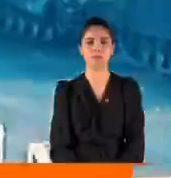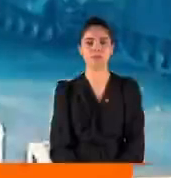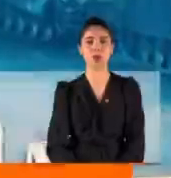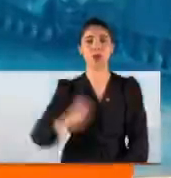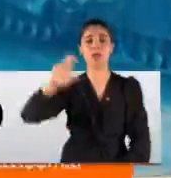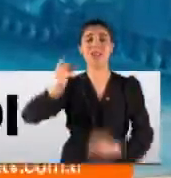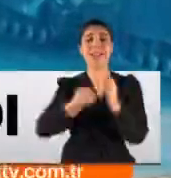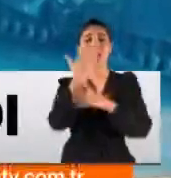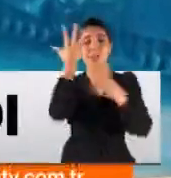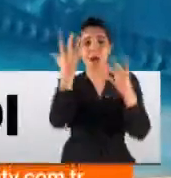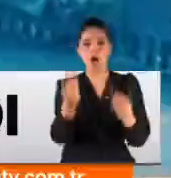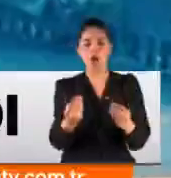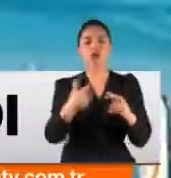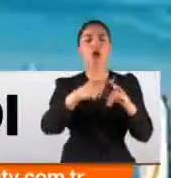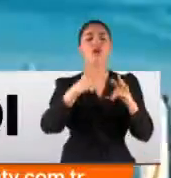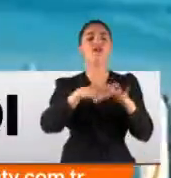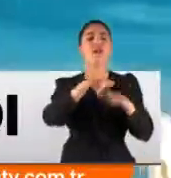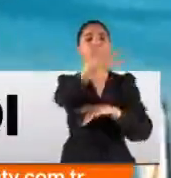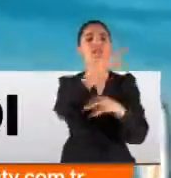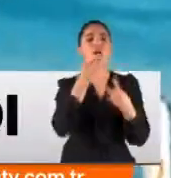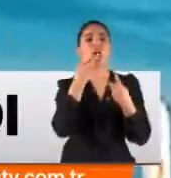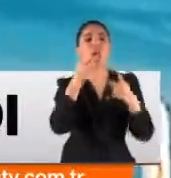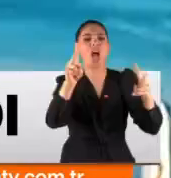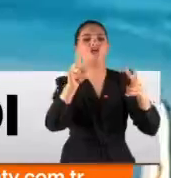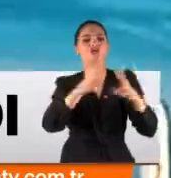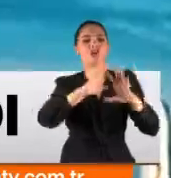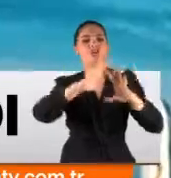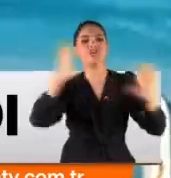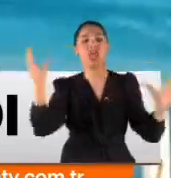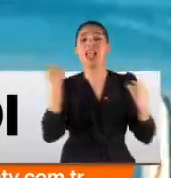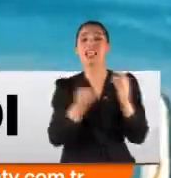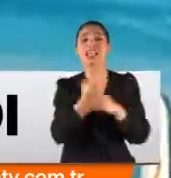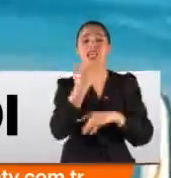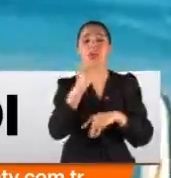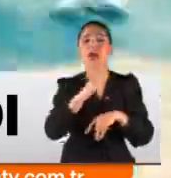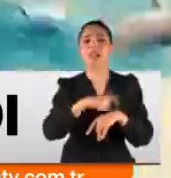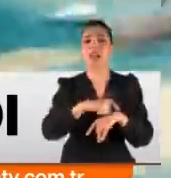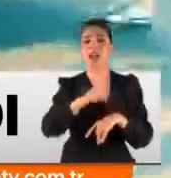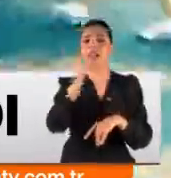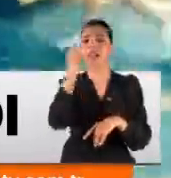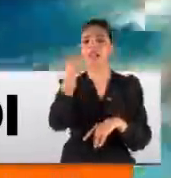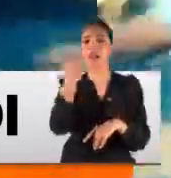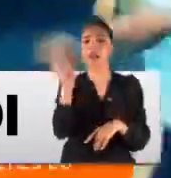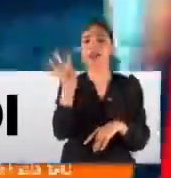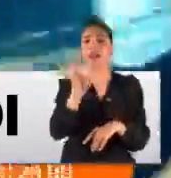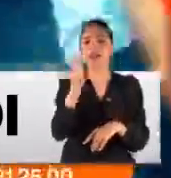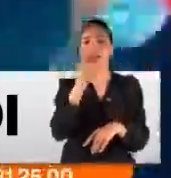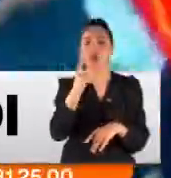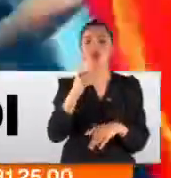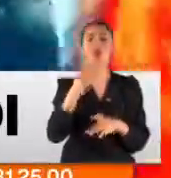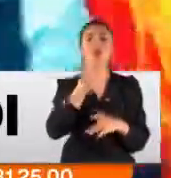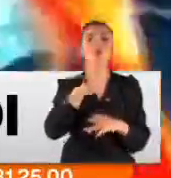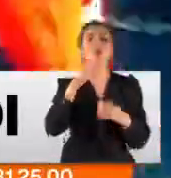Güneşin doğuşu FETÖ'nün karanlığını da aydınlığa çevirmeye başlamıştı. Saat 06.40'da Boğaziçi Köprüsü'nü kontrol